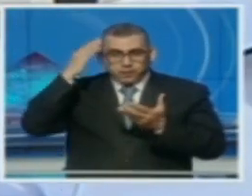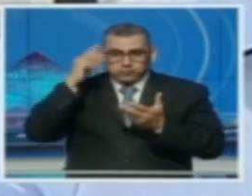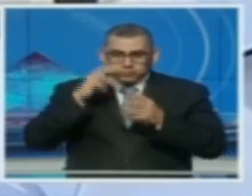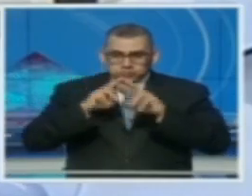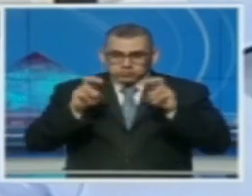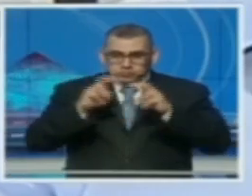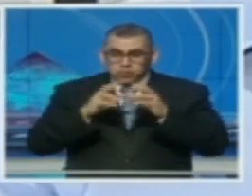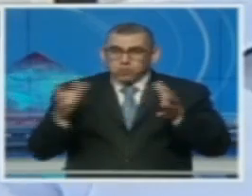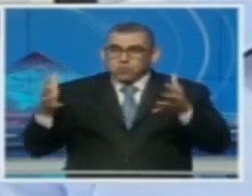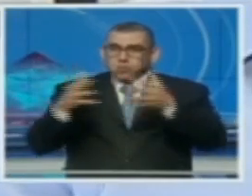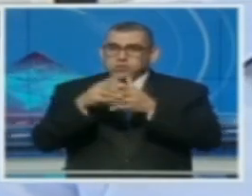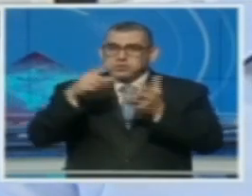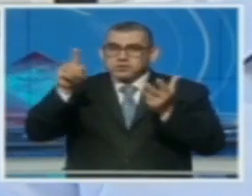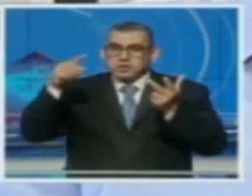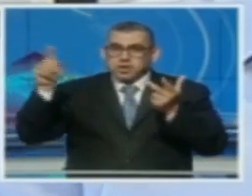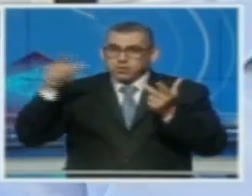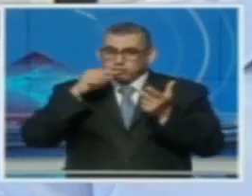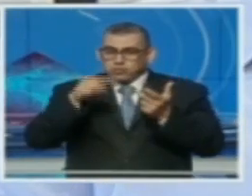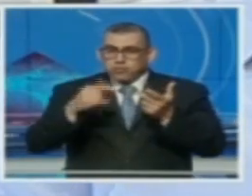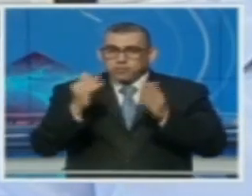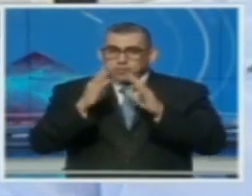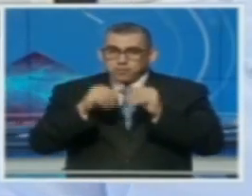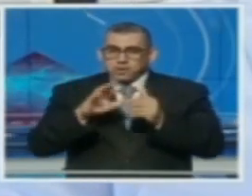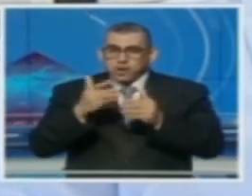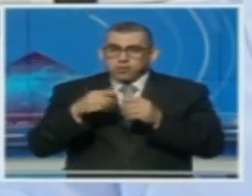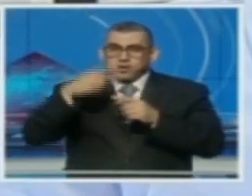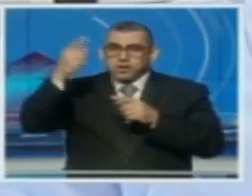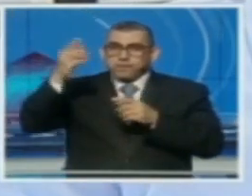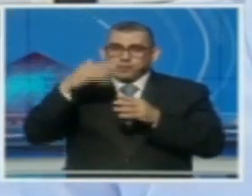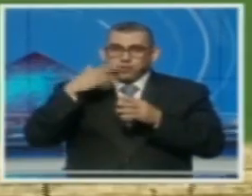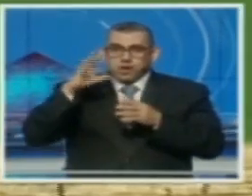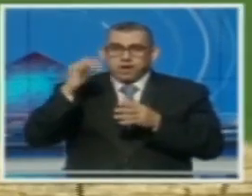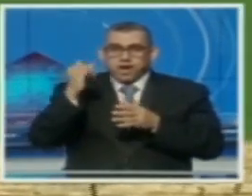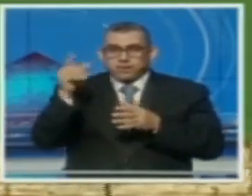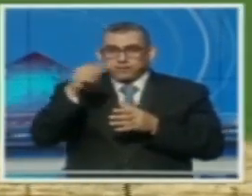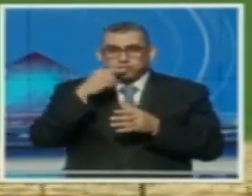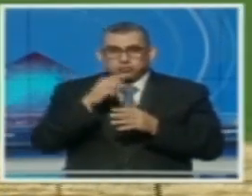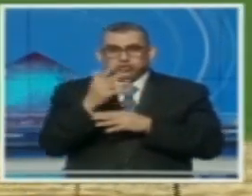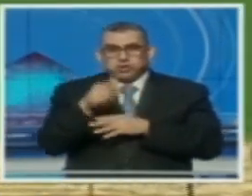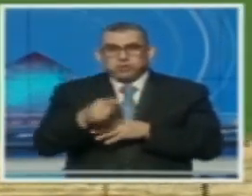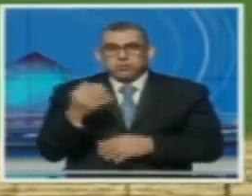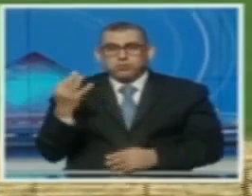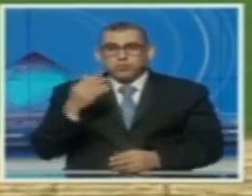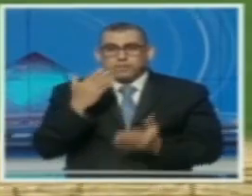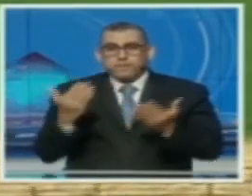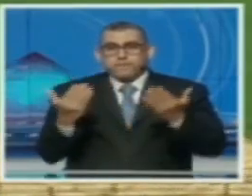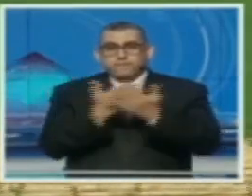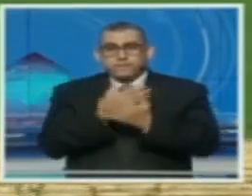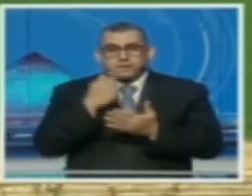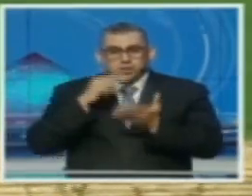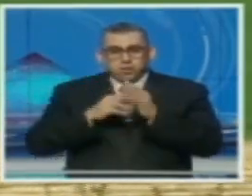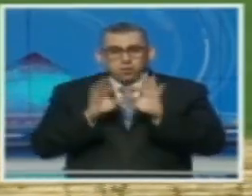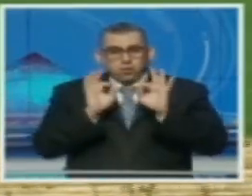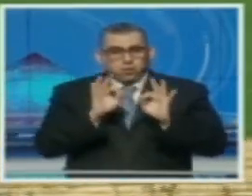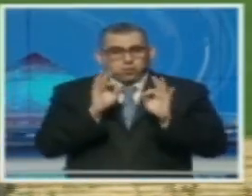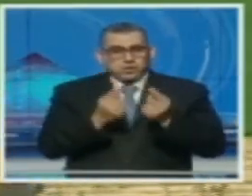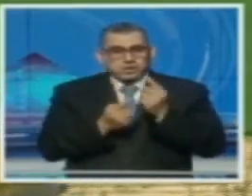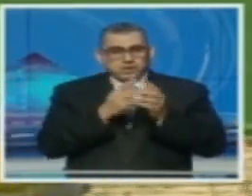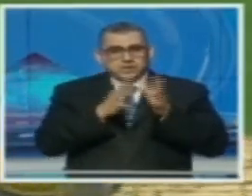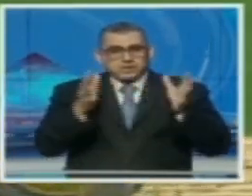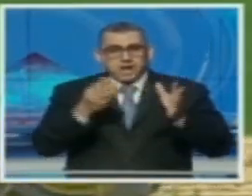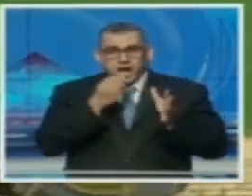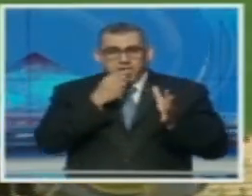المختلفة سواء كانت في مصر او حتى خارج مصر في الدول العربية. البحث عن بدائل غير تقليدية في زيادة الانتاج